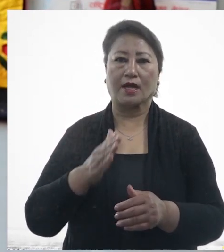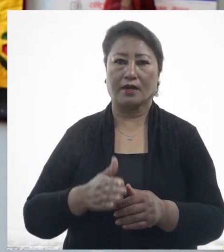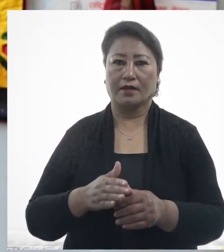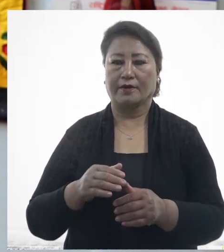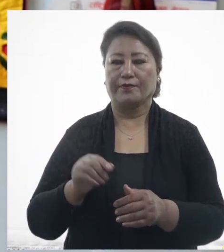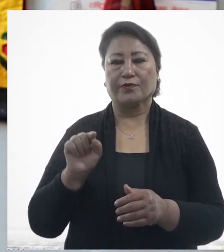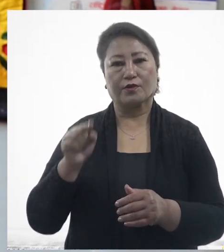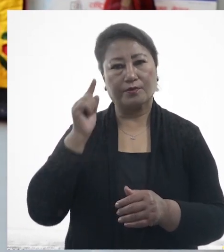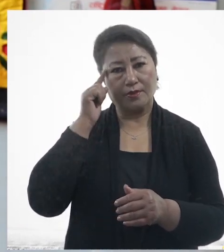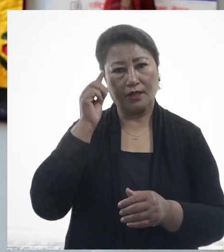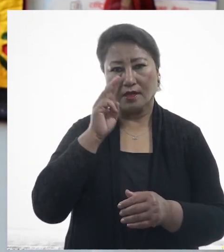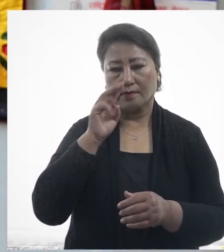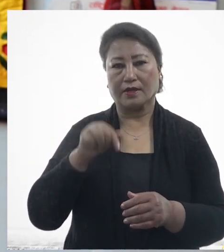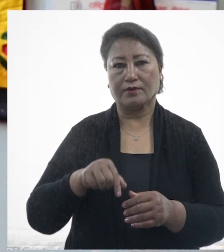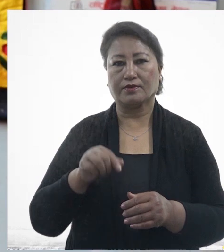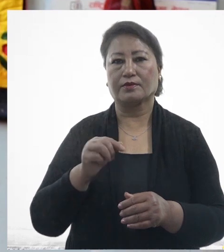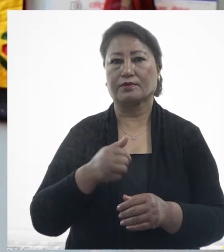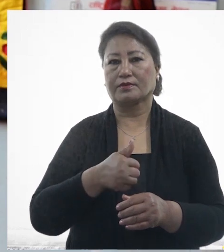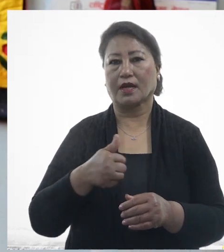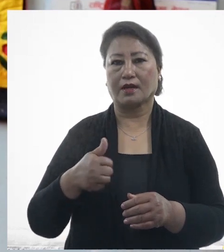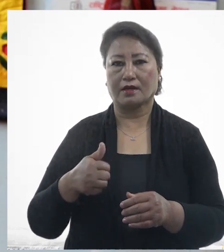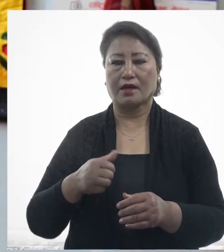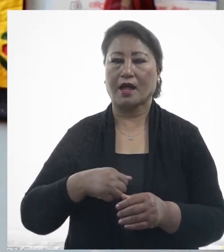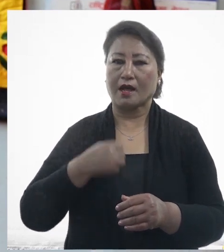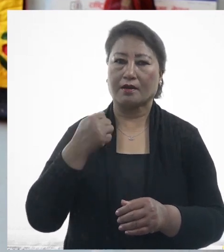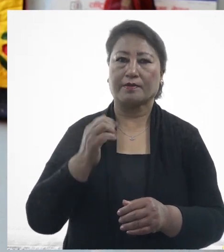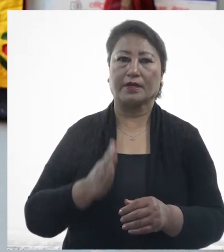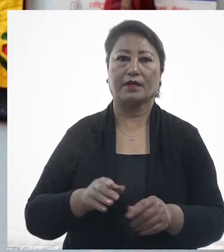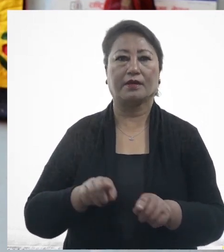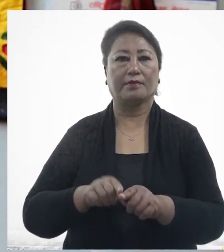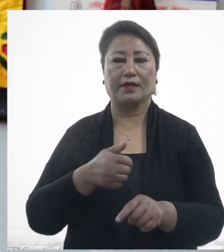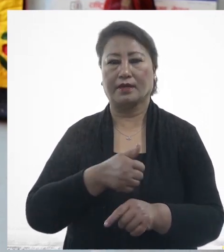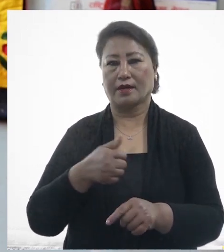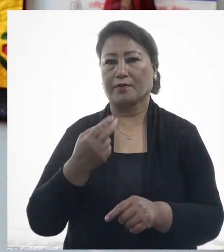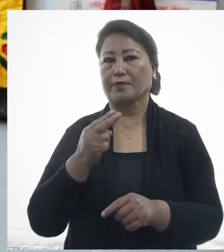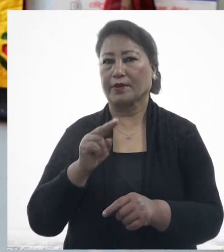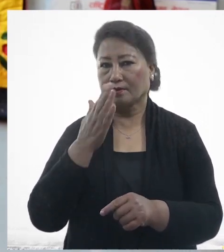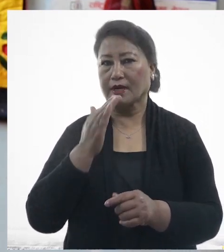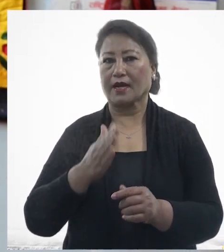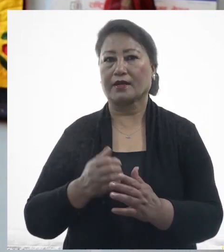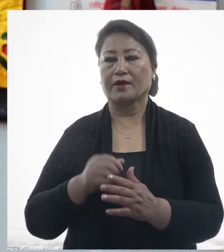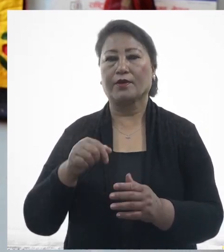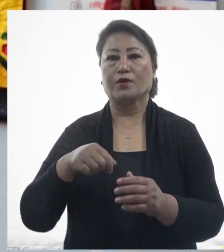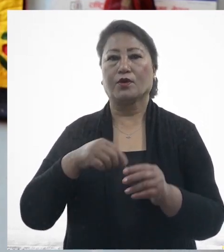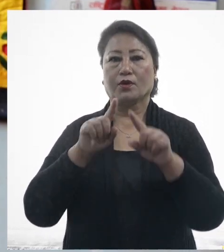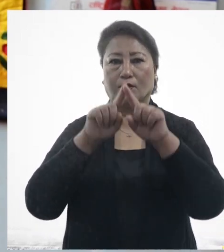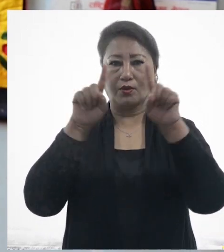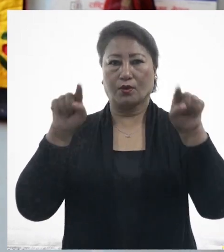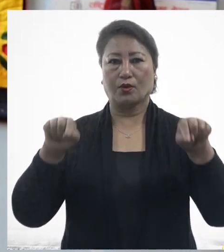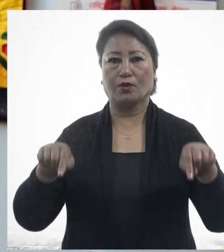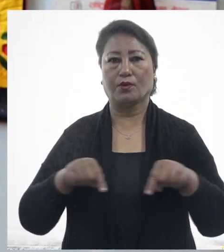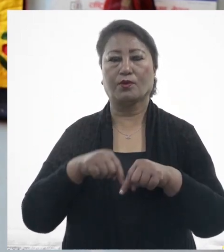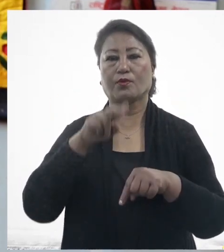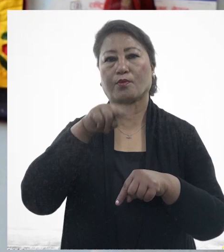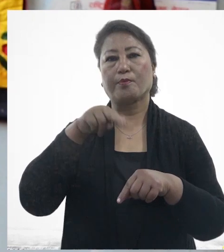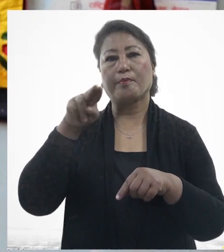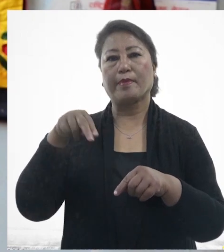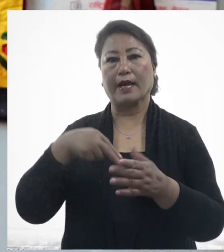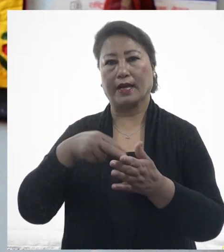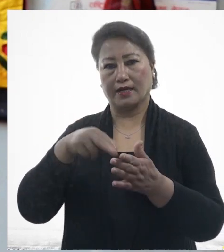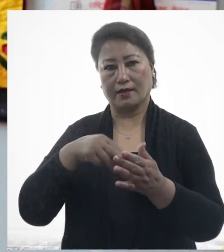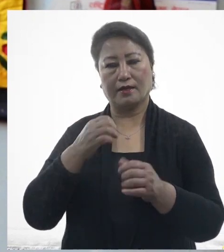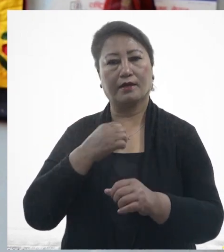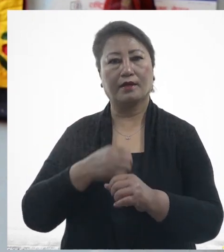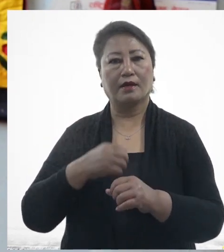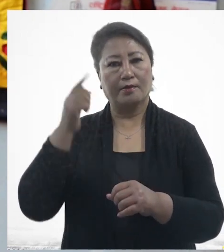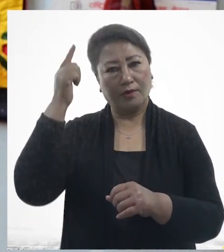भने यो चाहिँ एउटा आफूले पनि एउटा राम्रो भएको हुनाले यो पेन्टिङ चाहिँ एउटा मेन्टली पनि